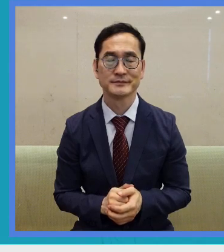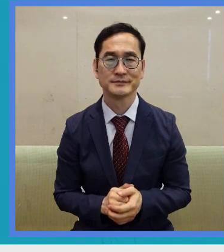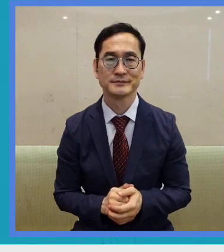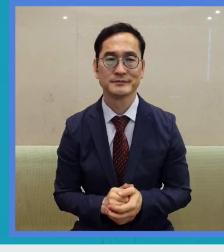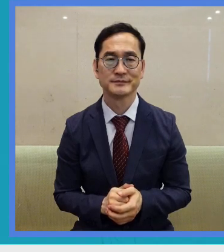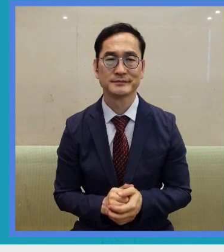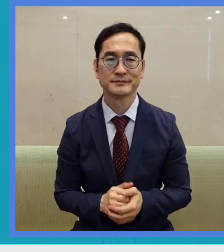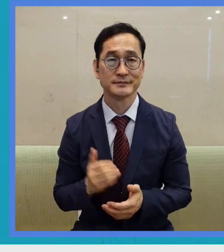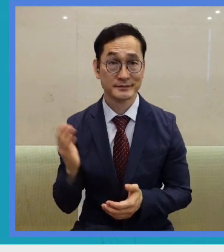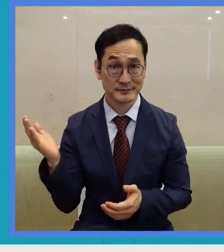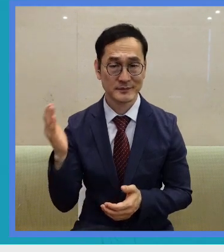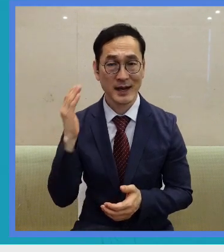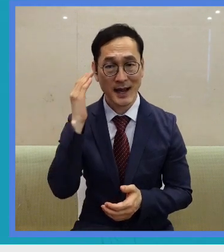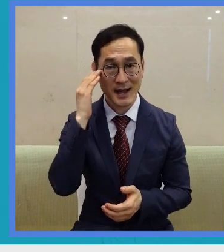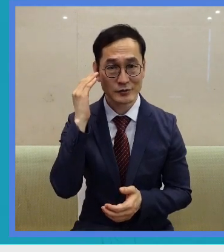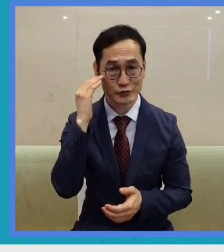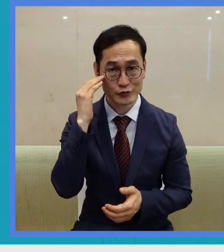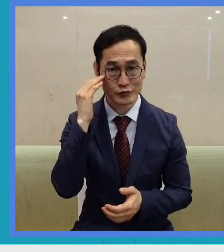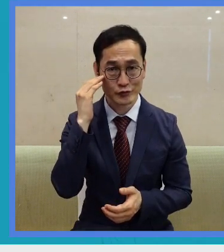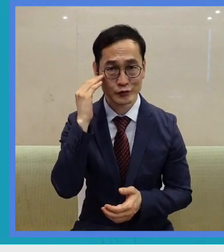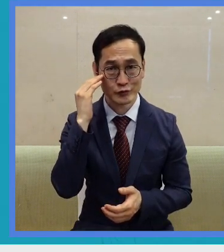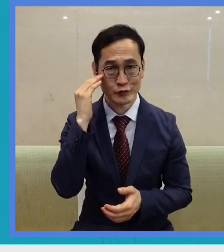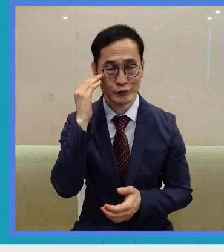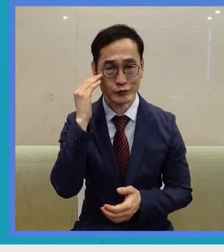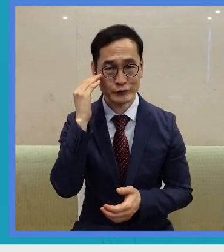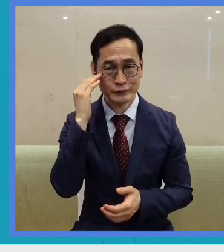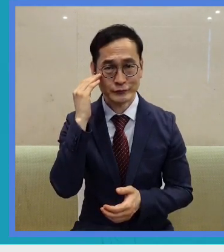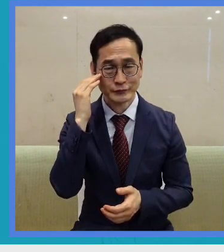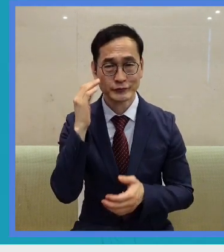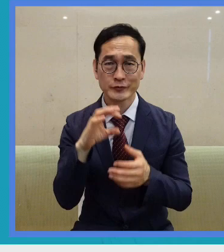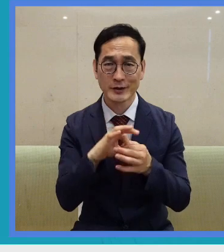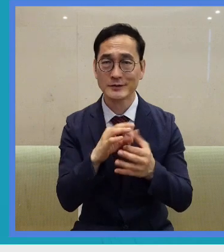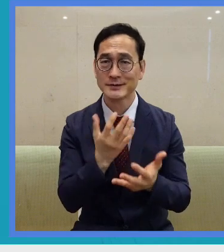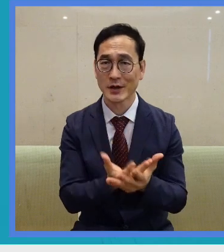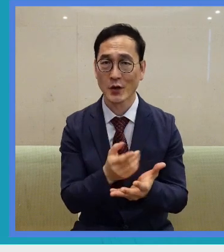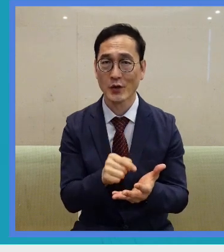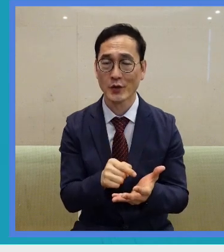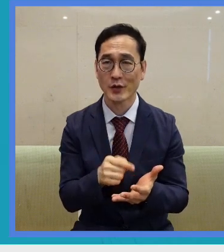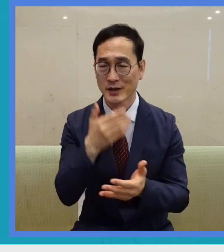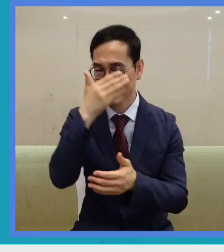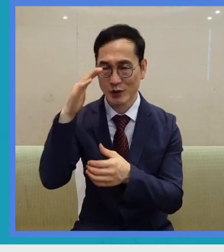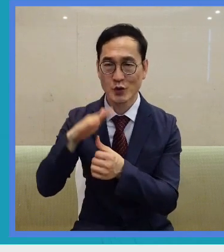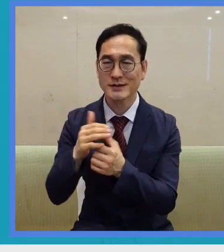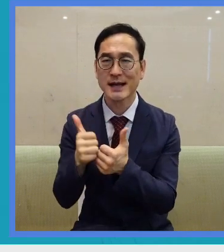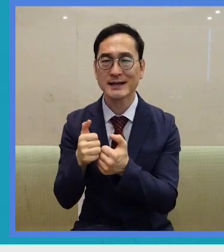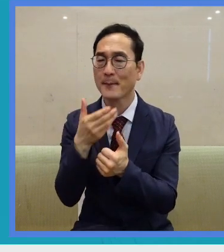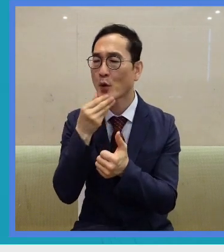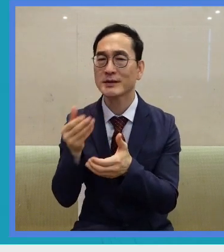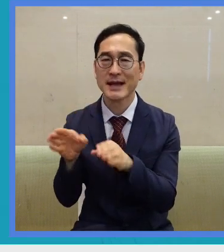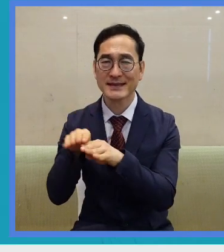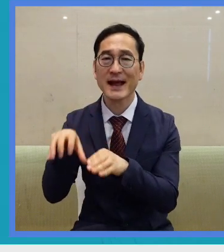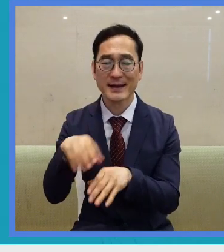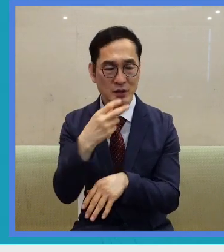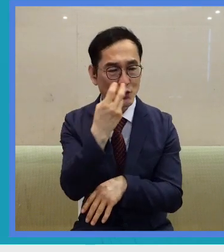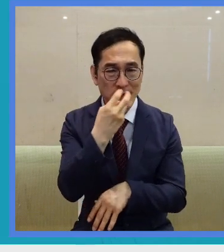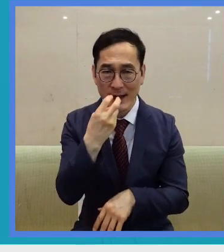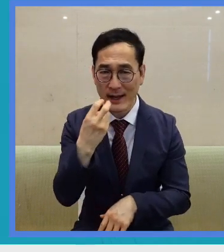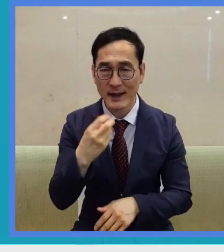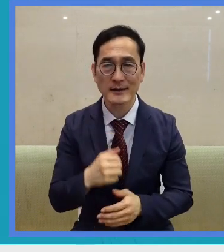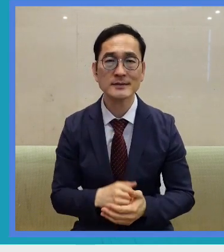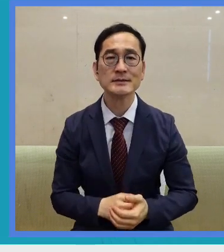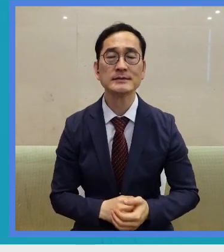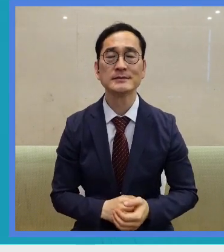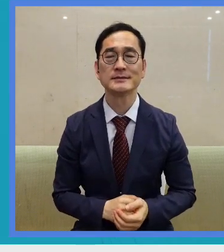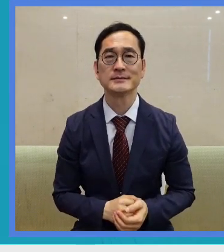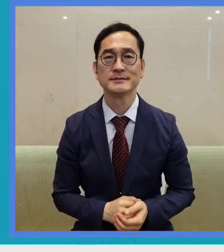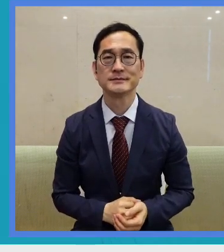이거는 우리나라 이제 자료인데요. 한국 청소년 상담 복지 개발원에서 조사를 하셨고요. 2020년 5월에 출판이 된